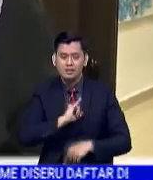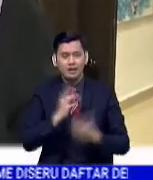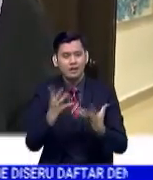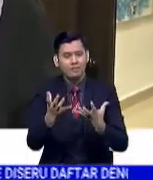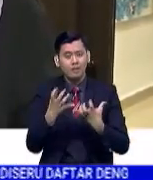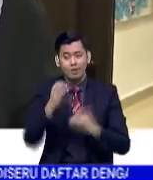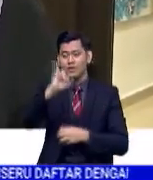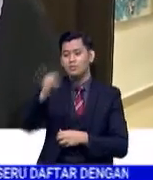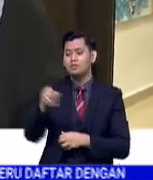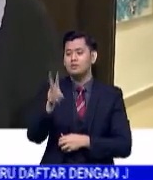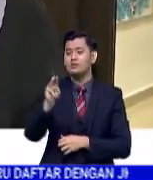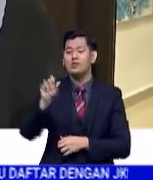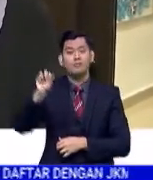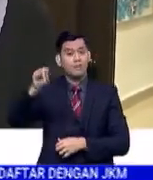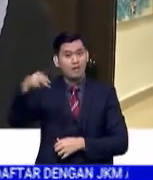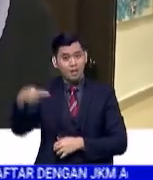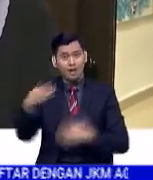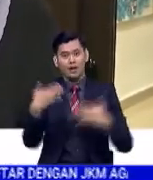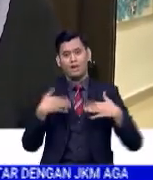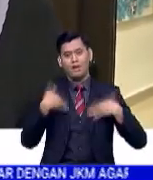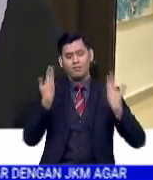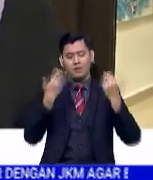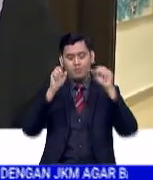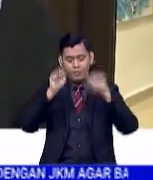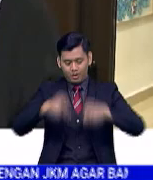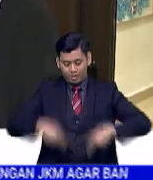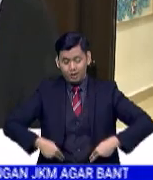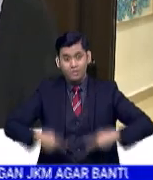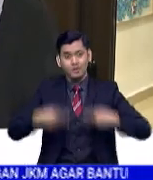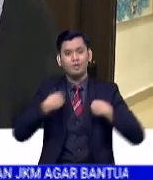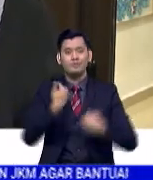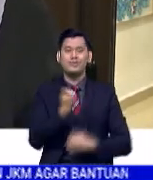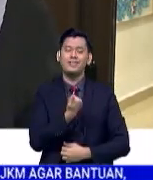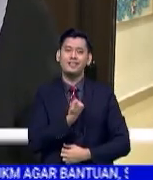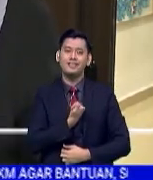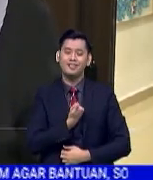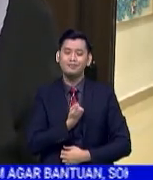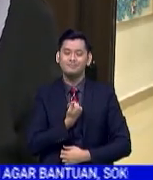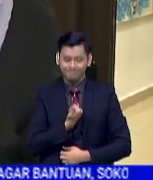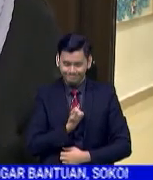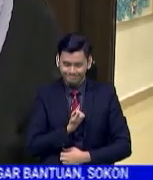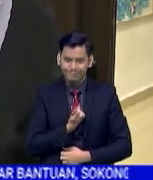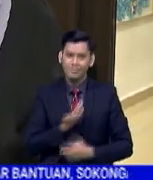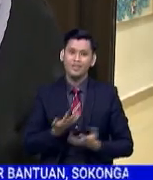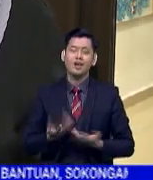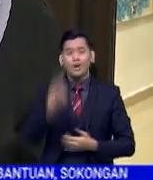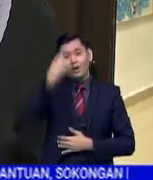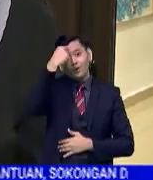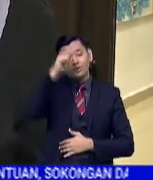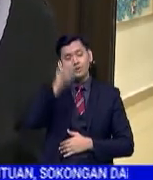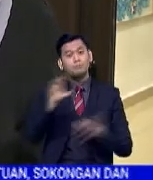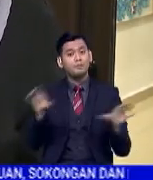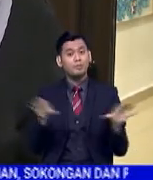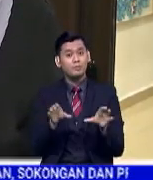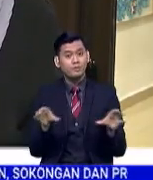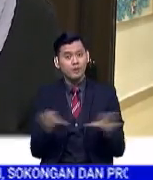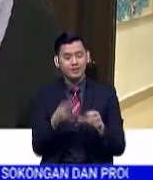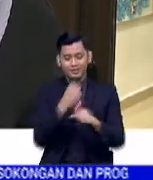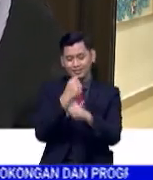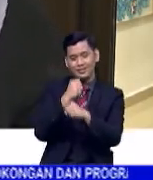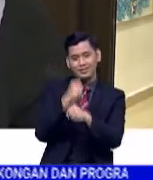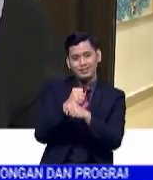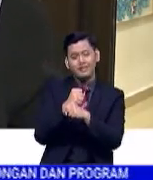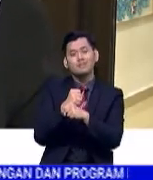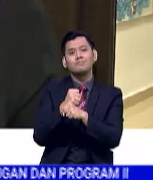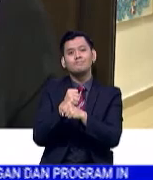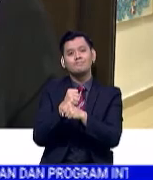juga boleh berdikari dengan sendiri untuk melaksanakan tugas dan